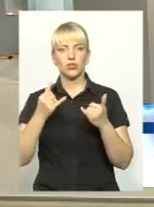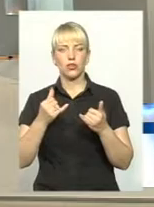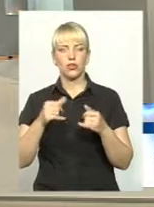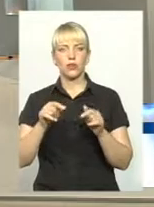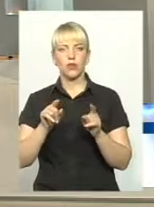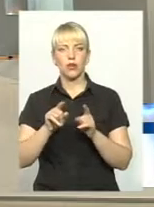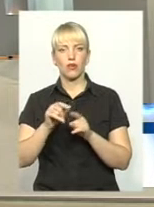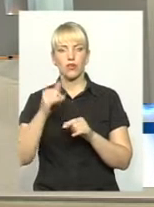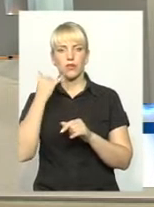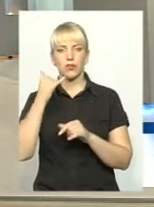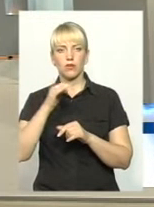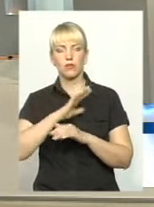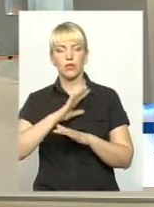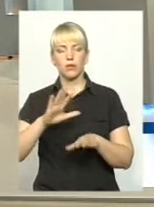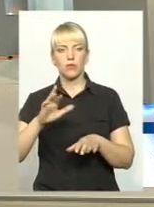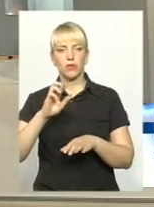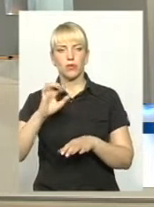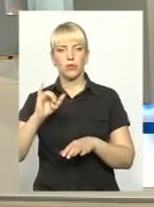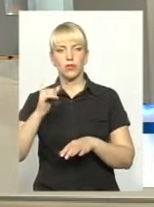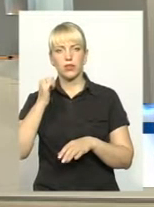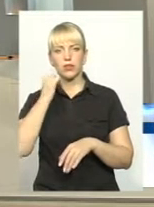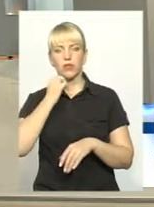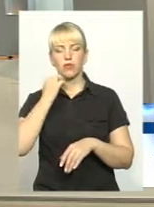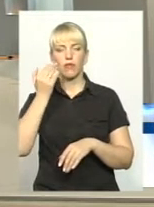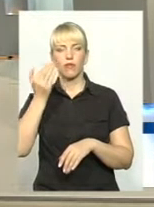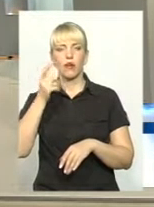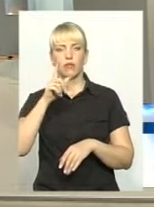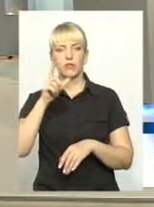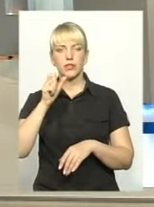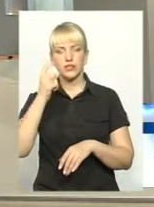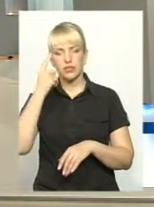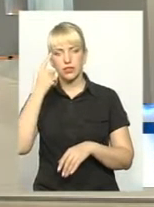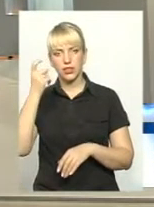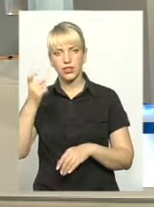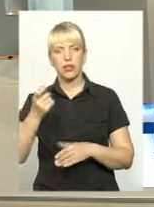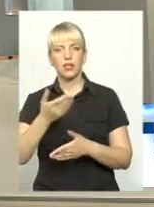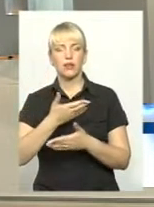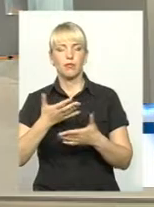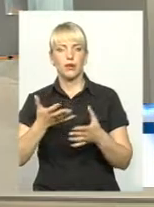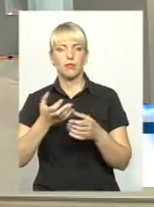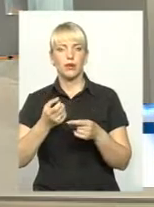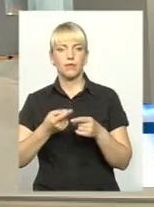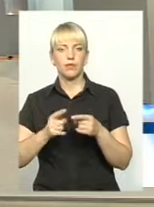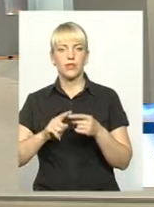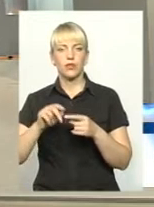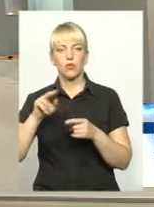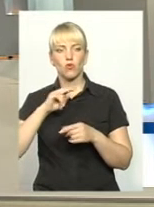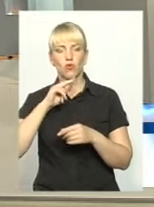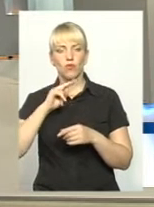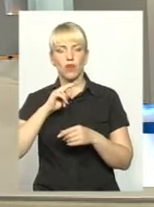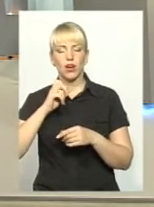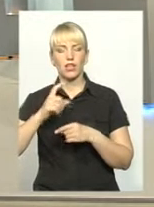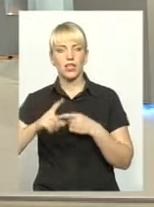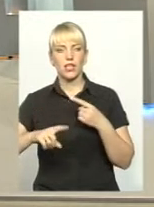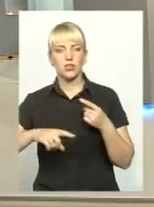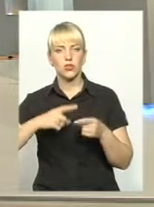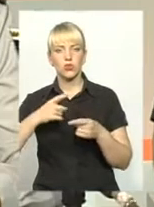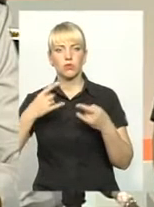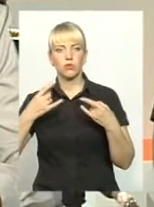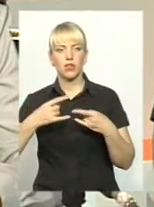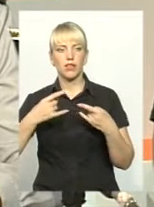дзвінка не було. Тому ми вам дякуємо за критичний сигнал, ми беремо це до уваги. Я думаю, що наступний прямий